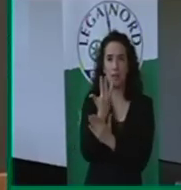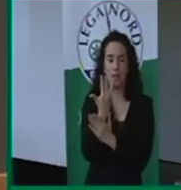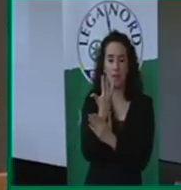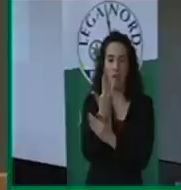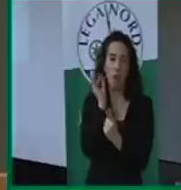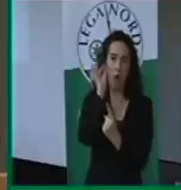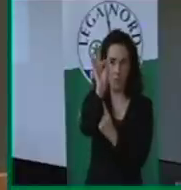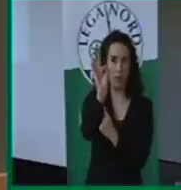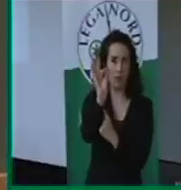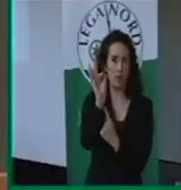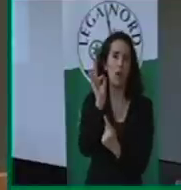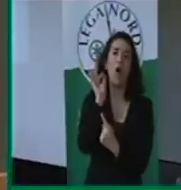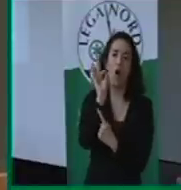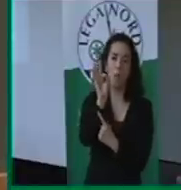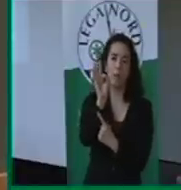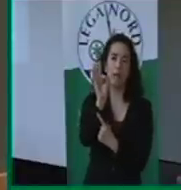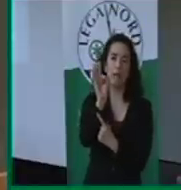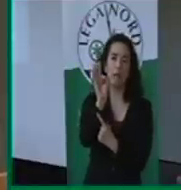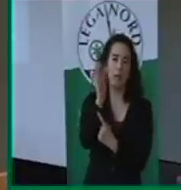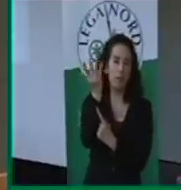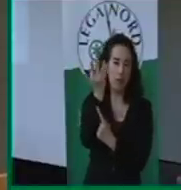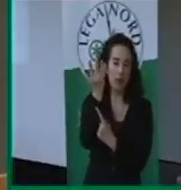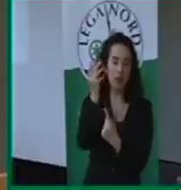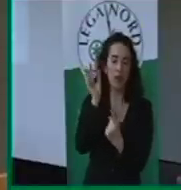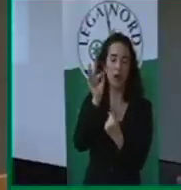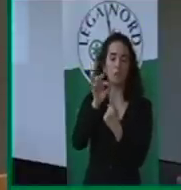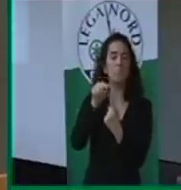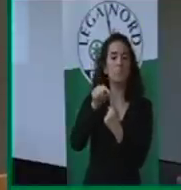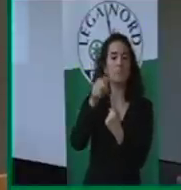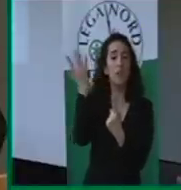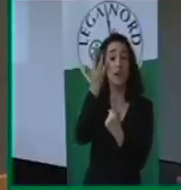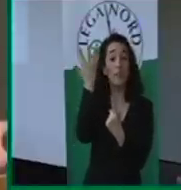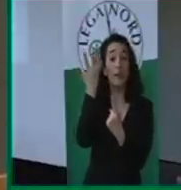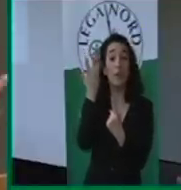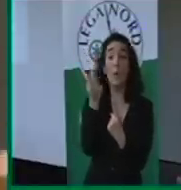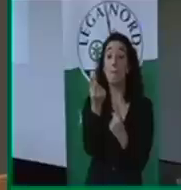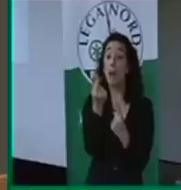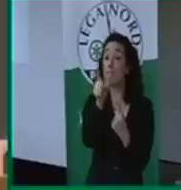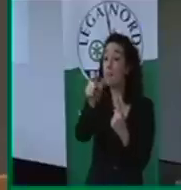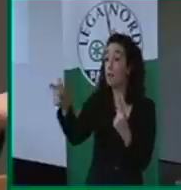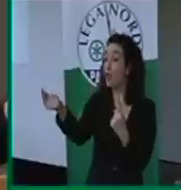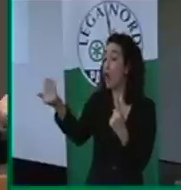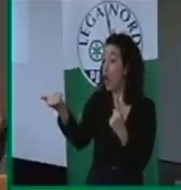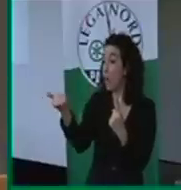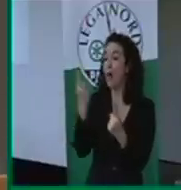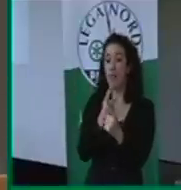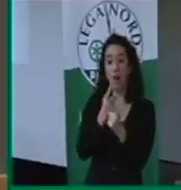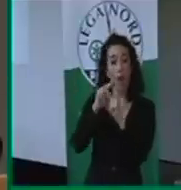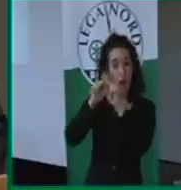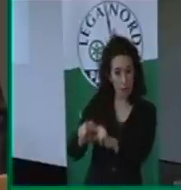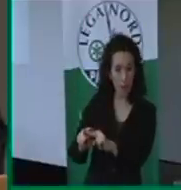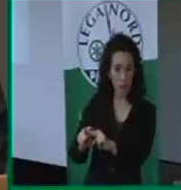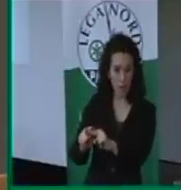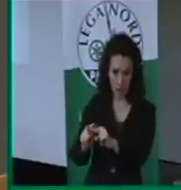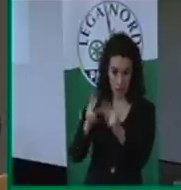e uno di questi obiettivi era assicurare i prezzi ragionevoli ai consumatori cosa che lo sapete